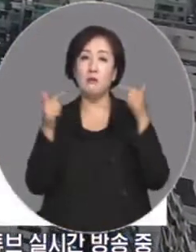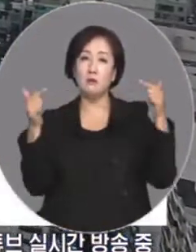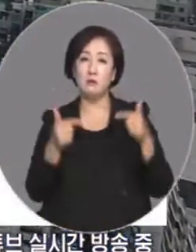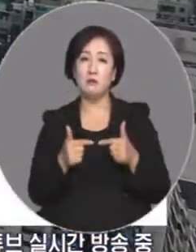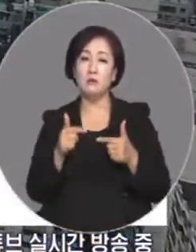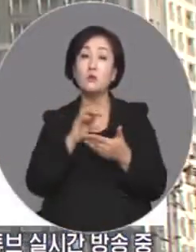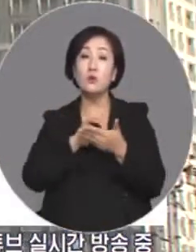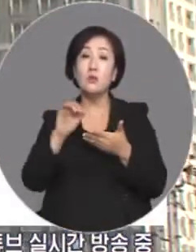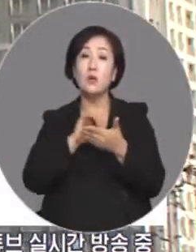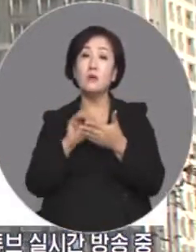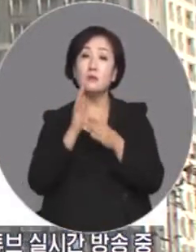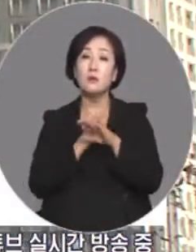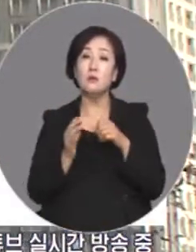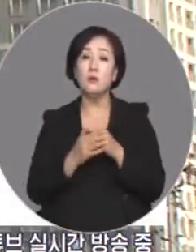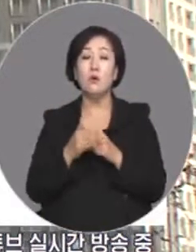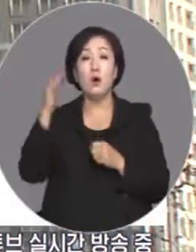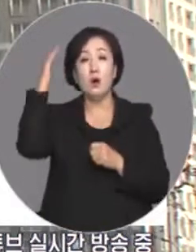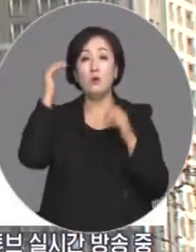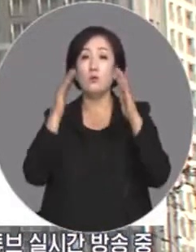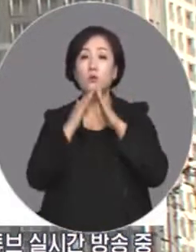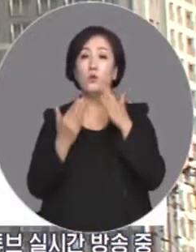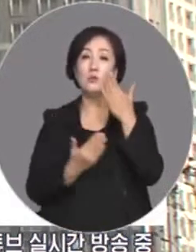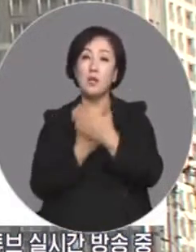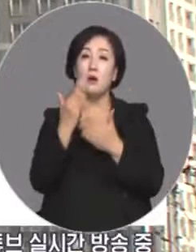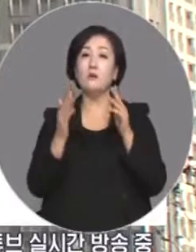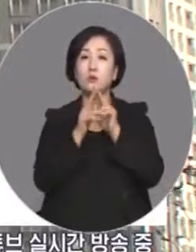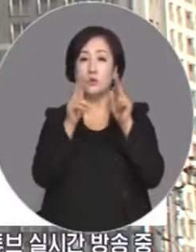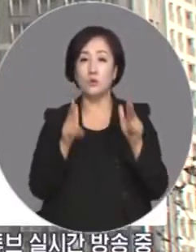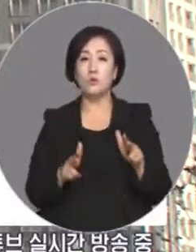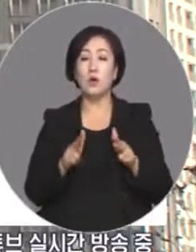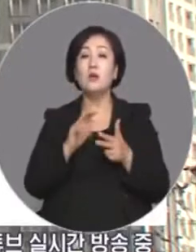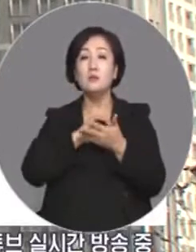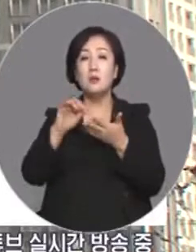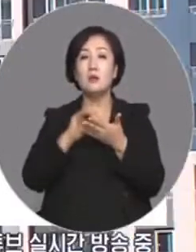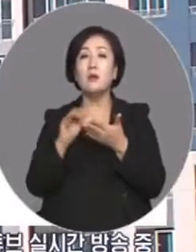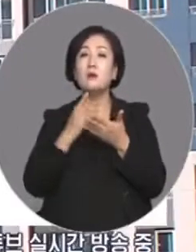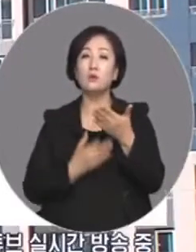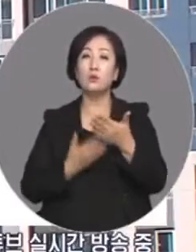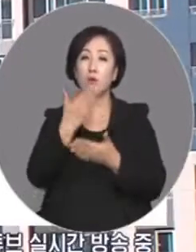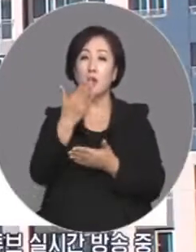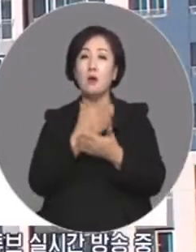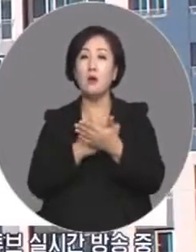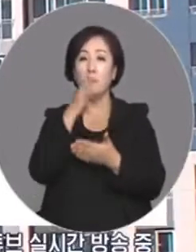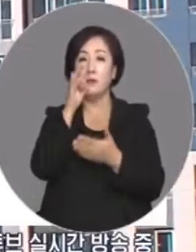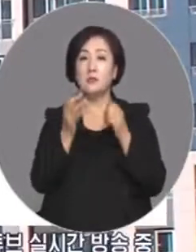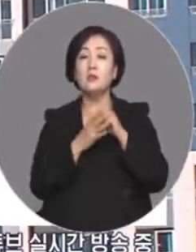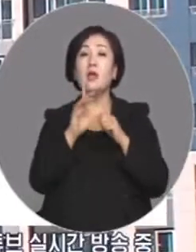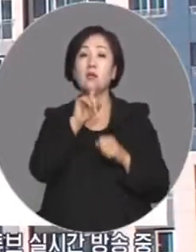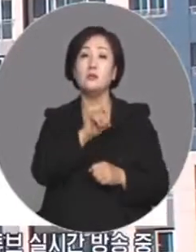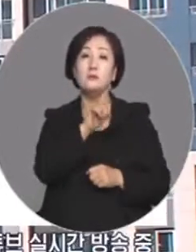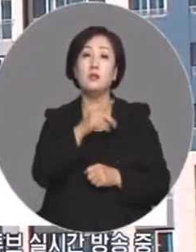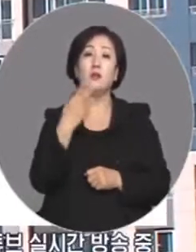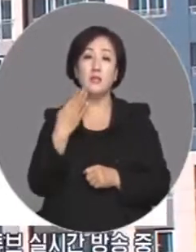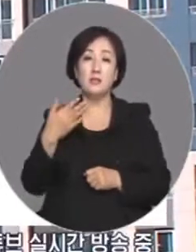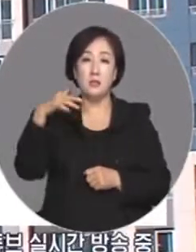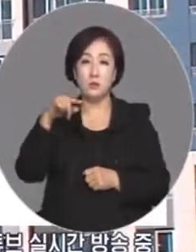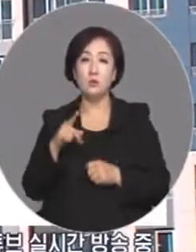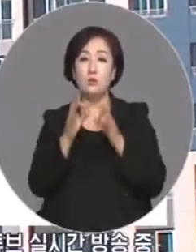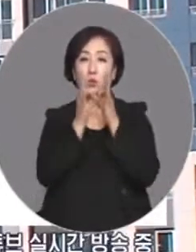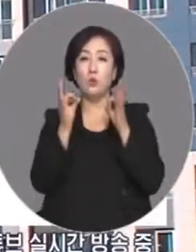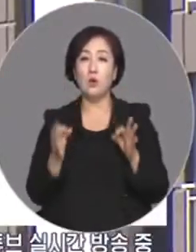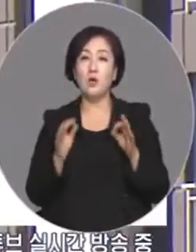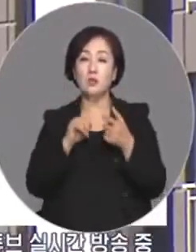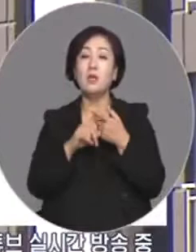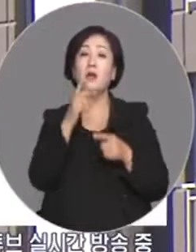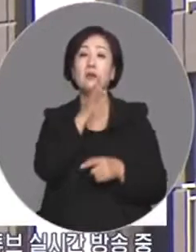나타났습니다 한국 부동산 원의 주간 아파트 가격동향 조사 에 따르면 11월 대체 주 울산의 아파트 매매가